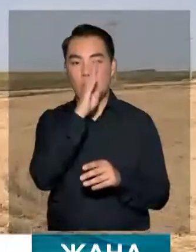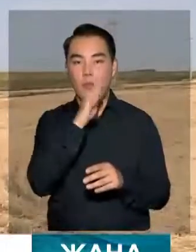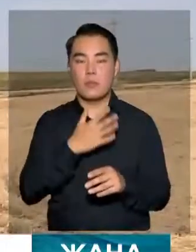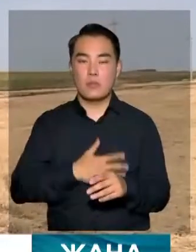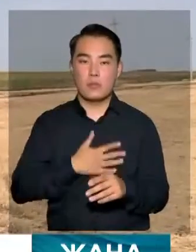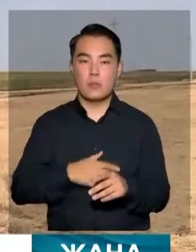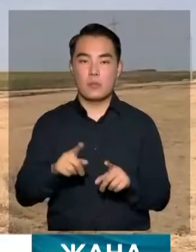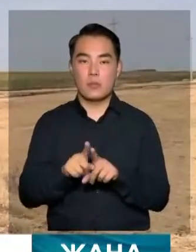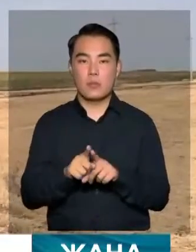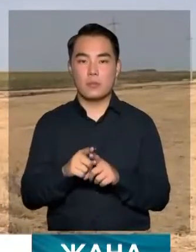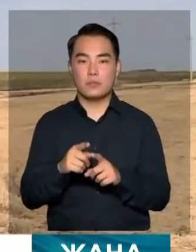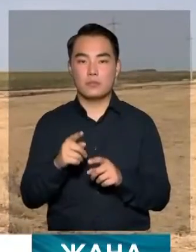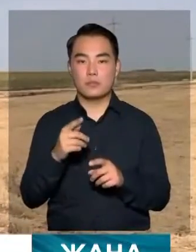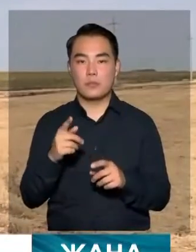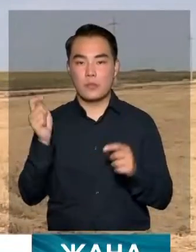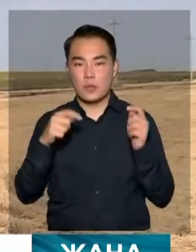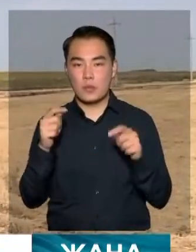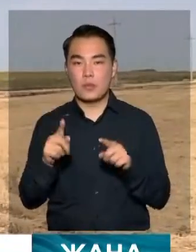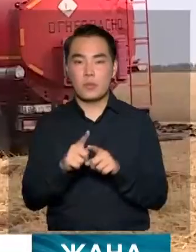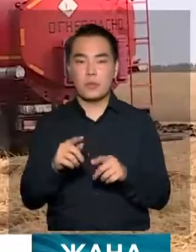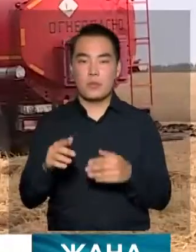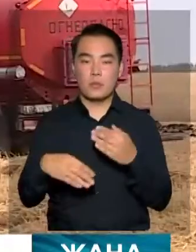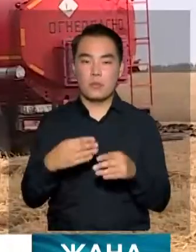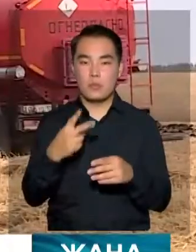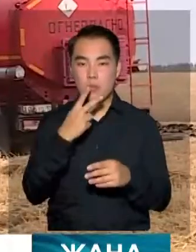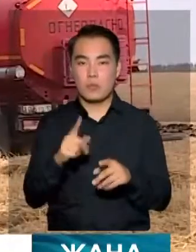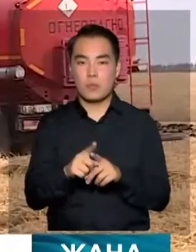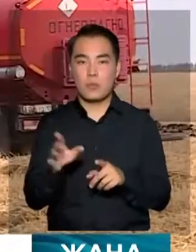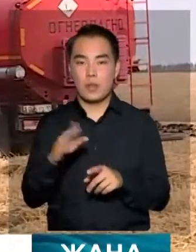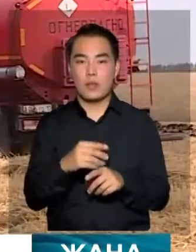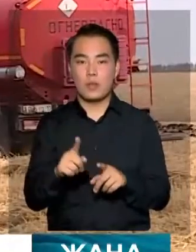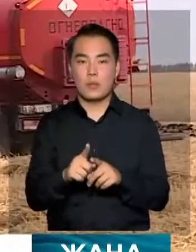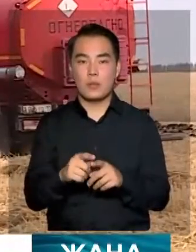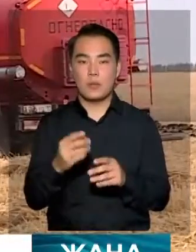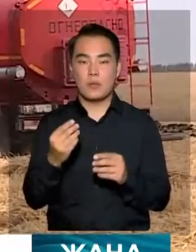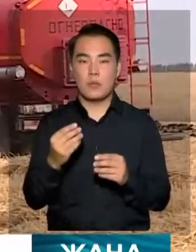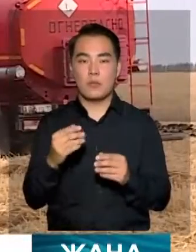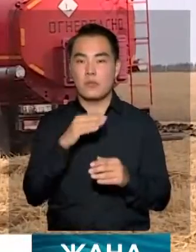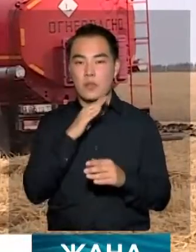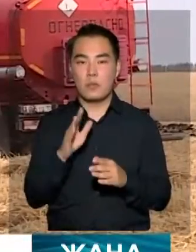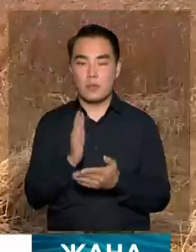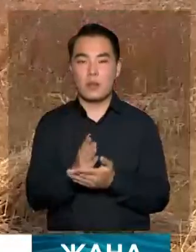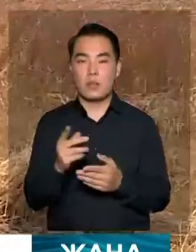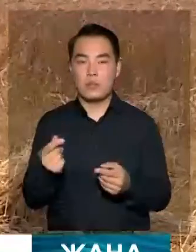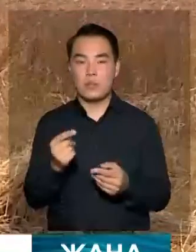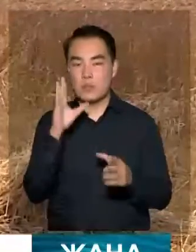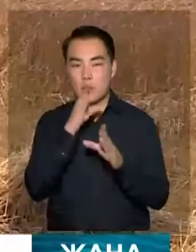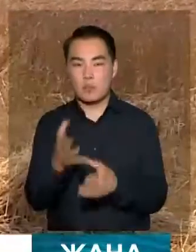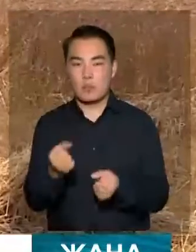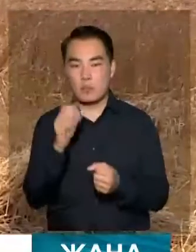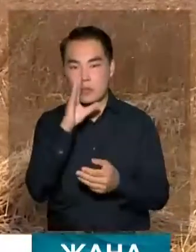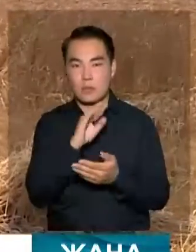жинауға кедергі болса керек. Салдарынан жергілікті кәсіпорындар шығынға батқан. Ал биыл жауын-шашынның көп жауынның